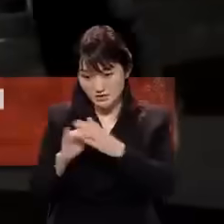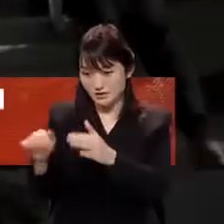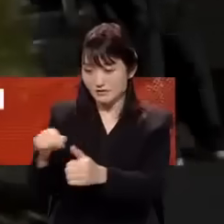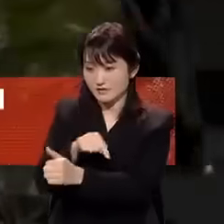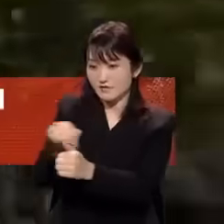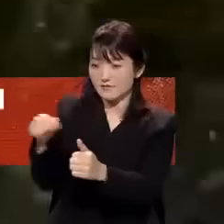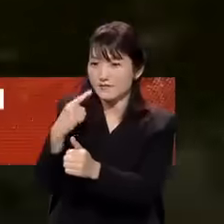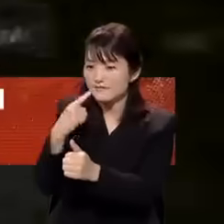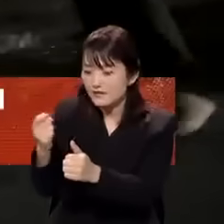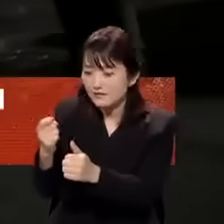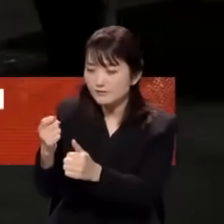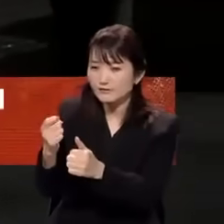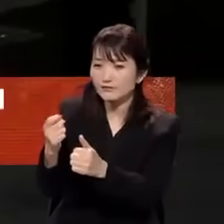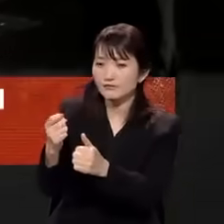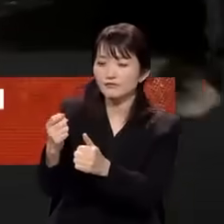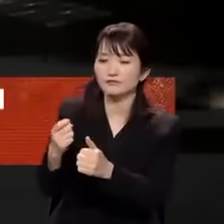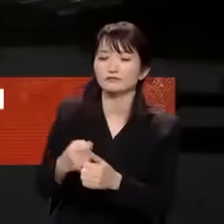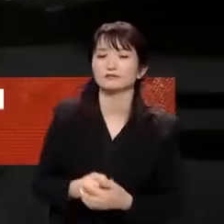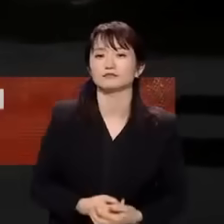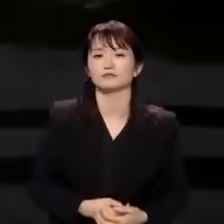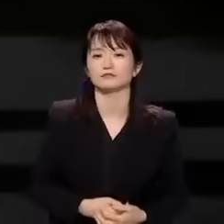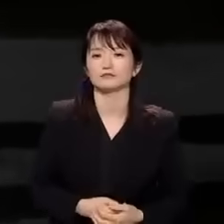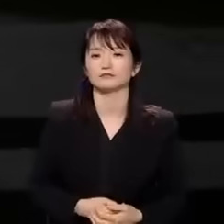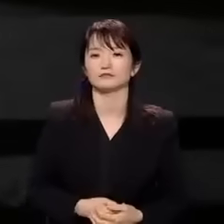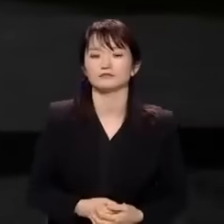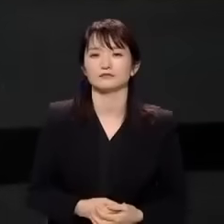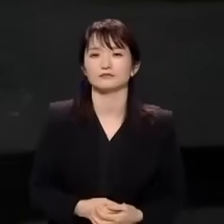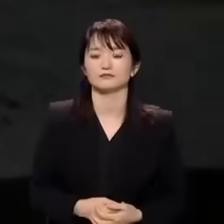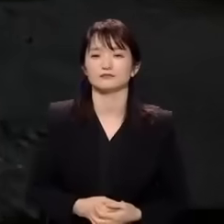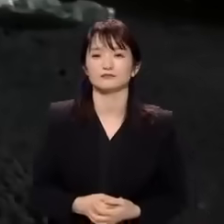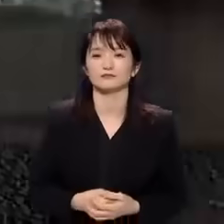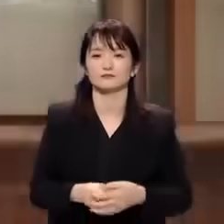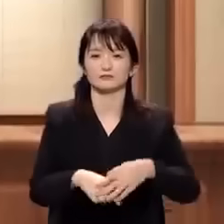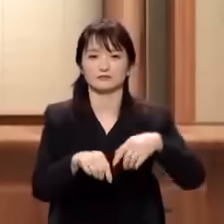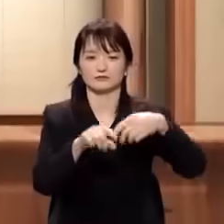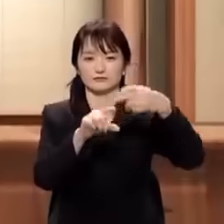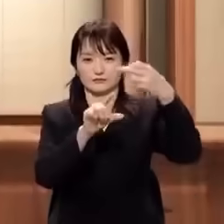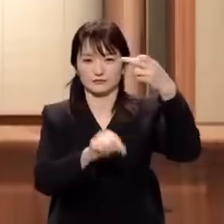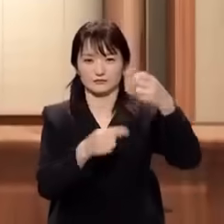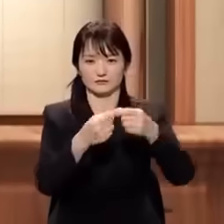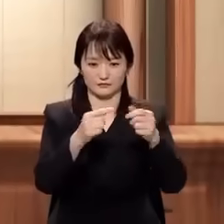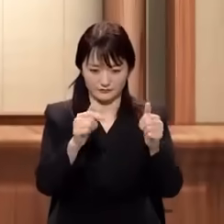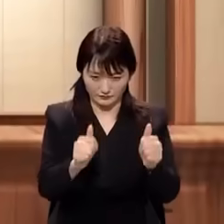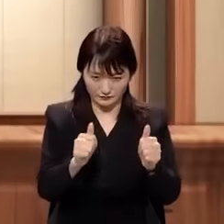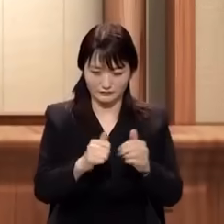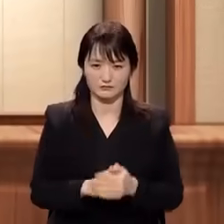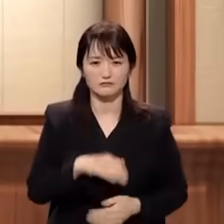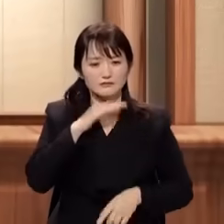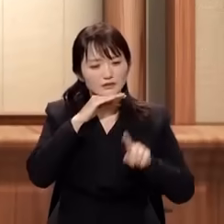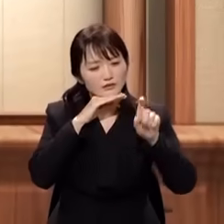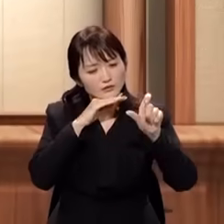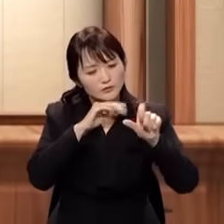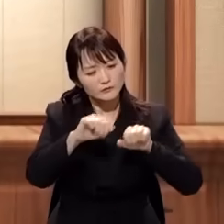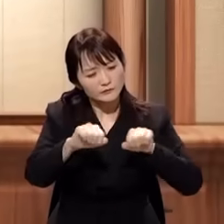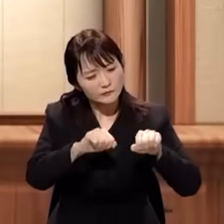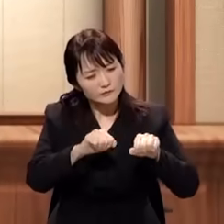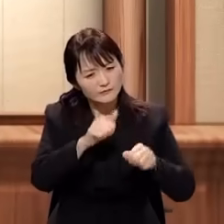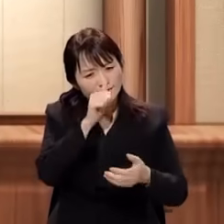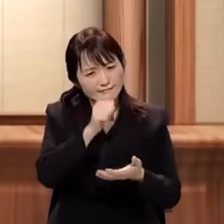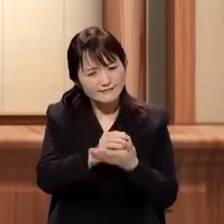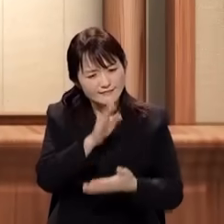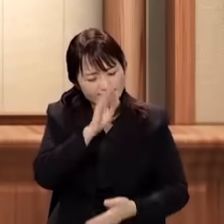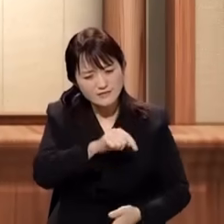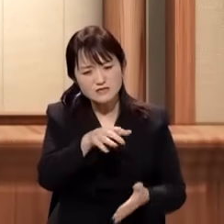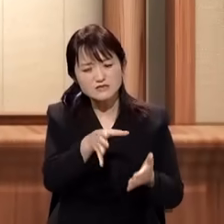있다고 협박까지 한 혐의를 받기도 했습니다 지난달 심 재판부에서는 15살 소년의 행동이라고 보기에는 죄질이 극히